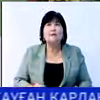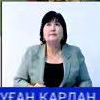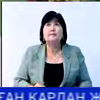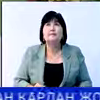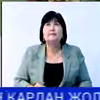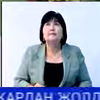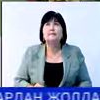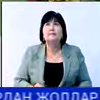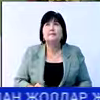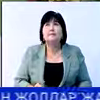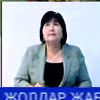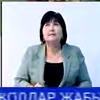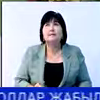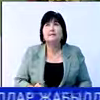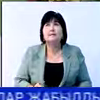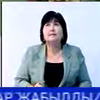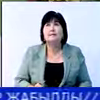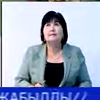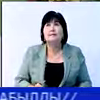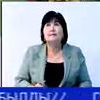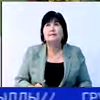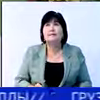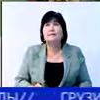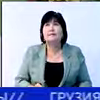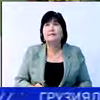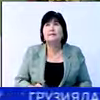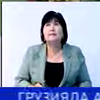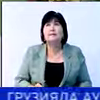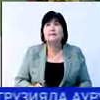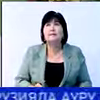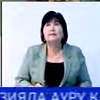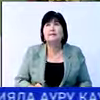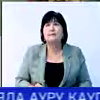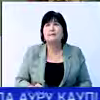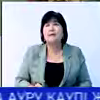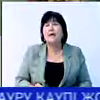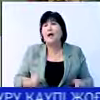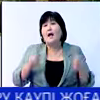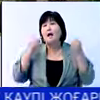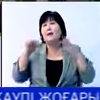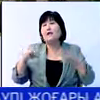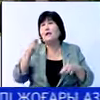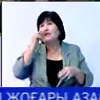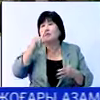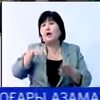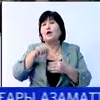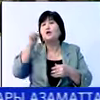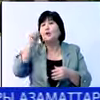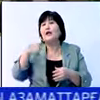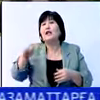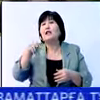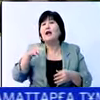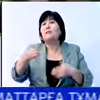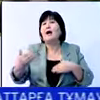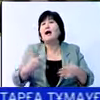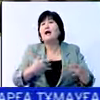Музыка. Мәдени шараға Шымкент қалалық өзбек драма театрының